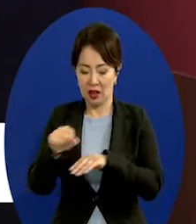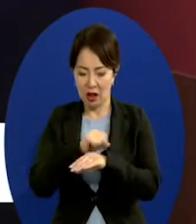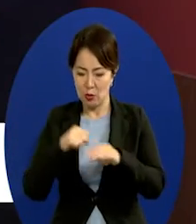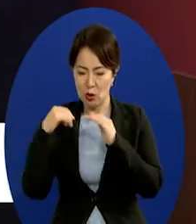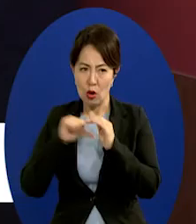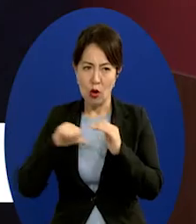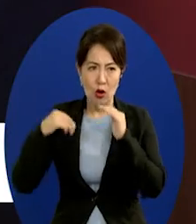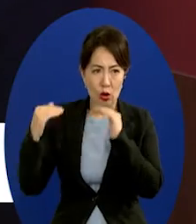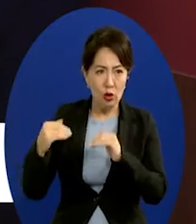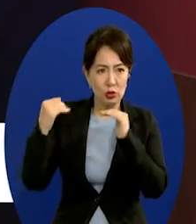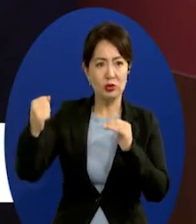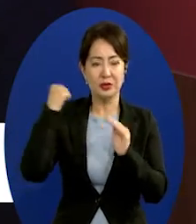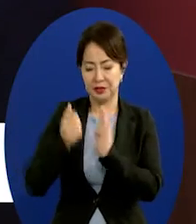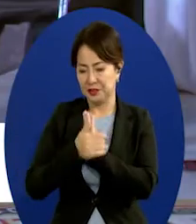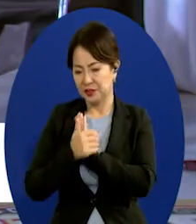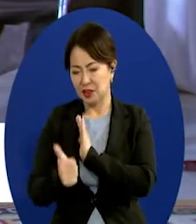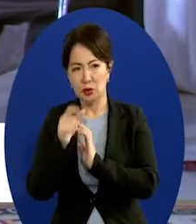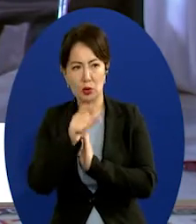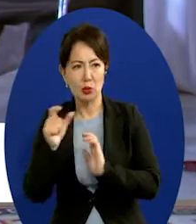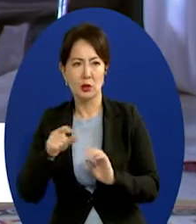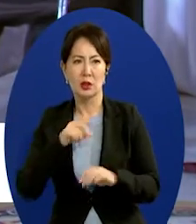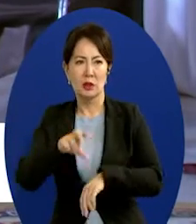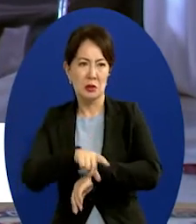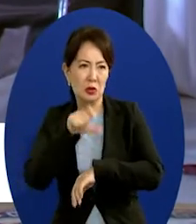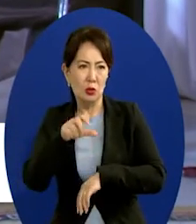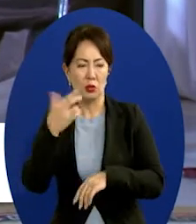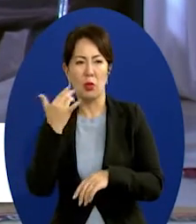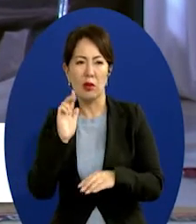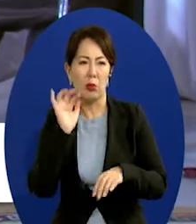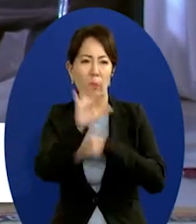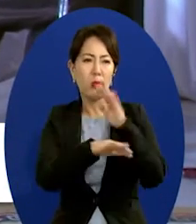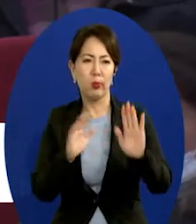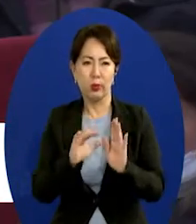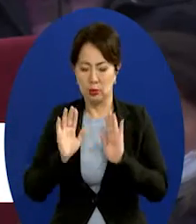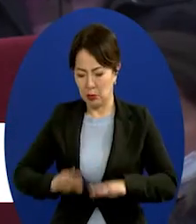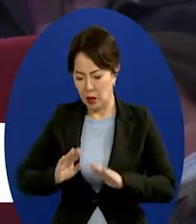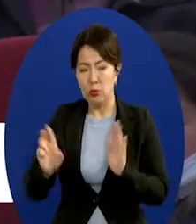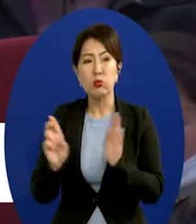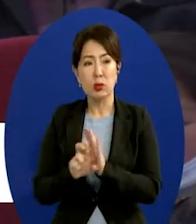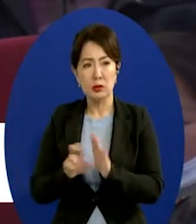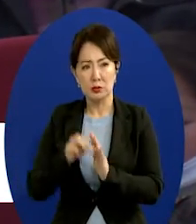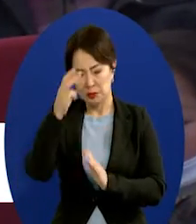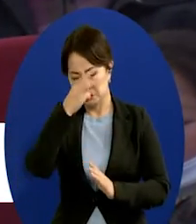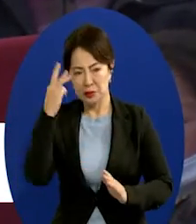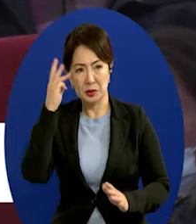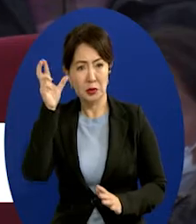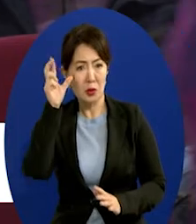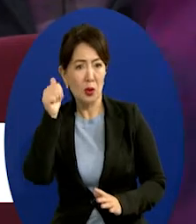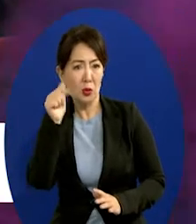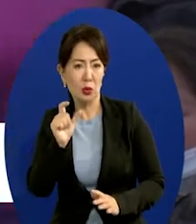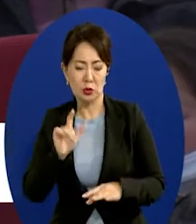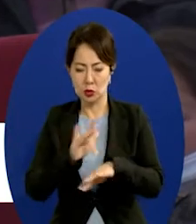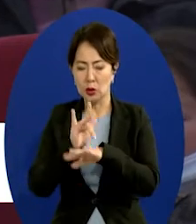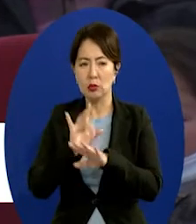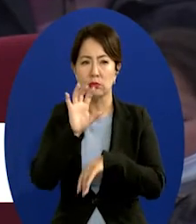хөгжүүлж чадвал чадварлаг боловсон хүчин залуус заавал хотыг зөөрөх шаардлагагүй амьдрах боломжтой. Мэдлэг боловсролтой залуус төв сүрэн газрыг бараадаж, аймаг